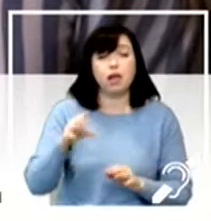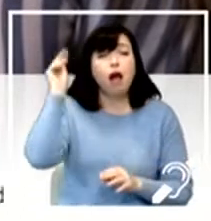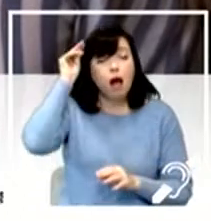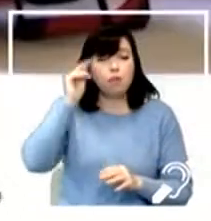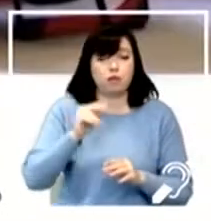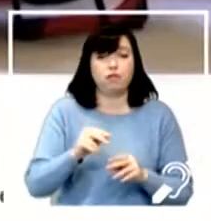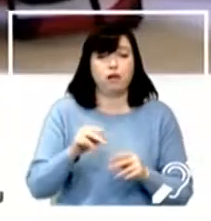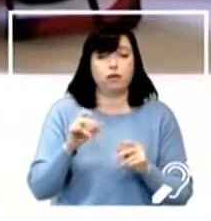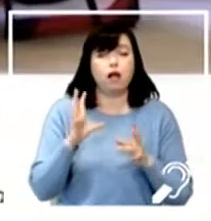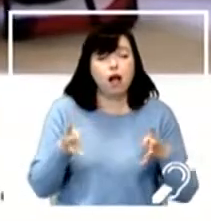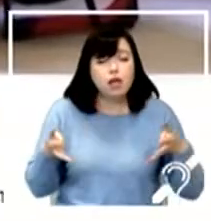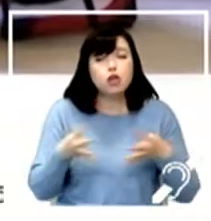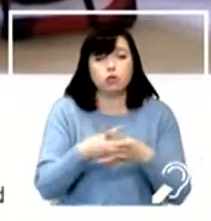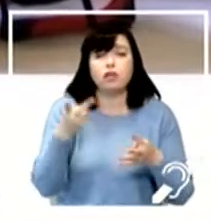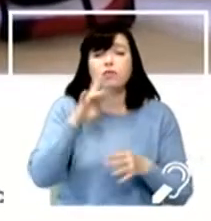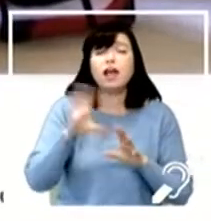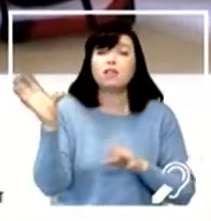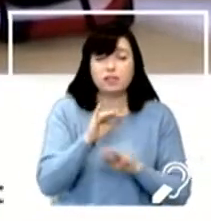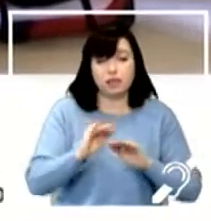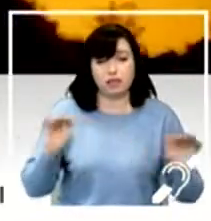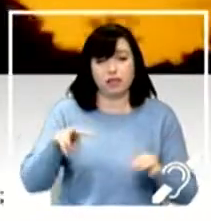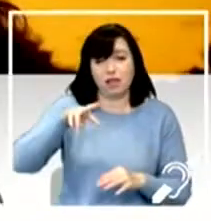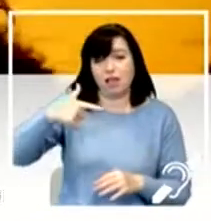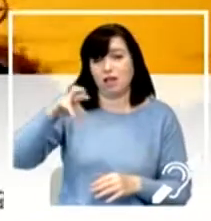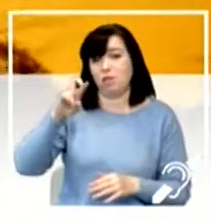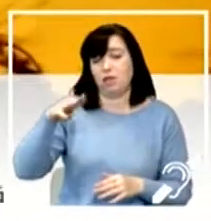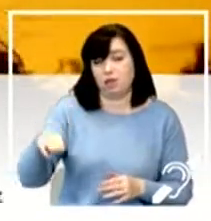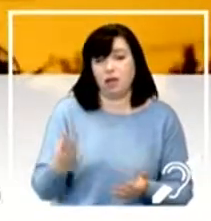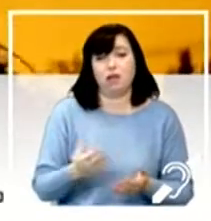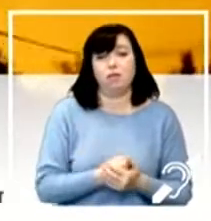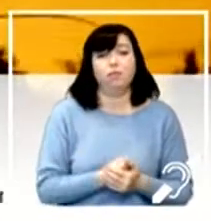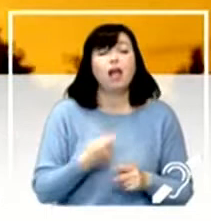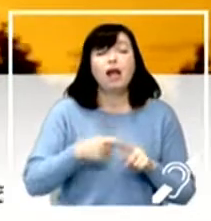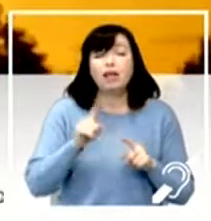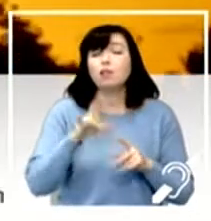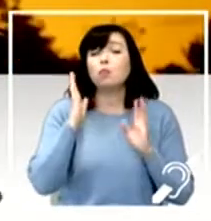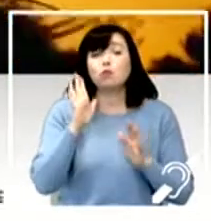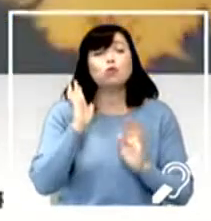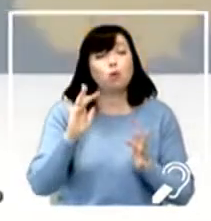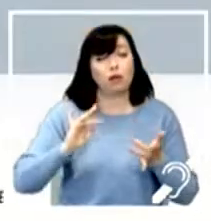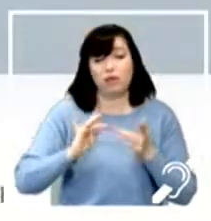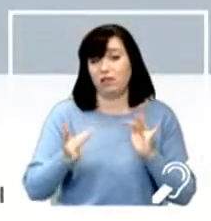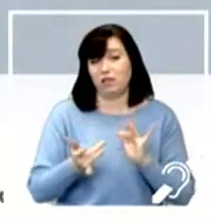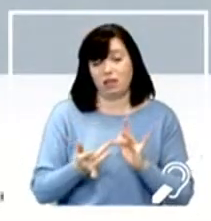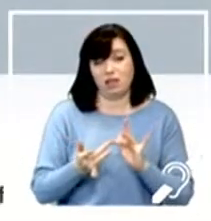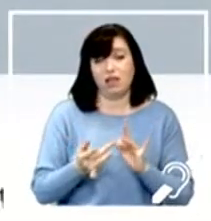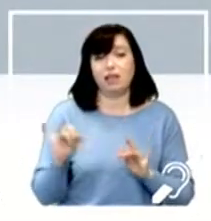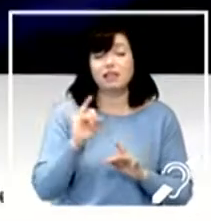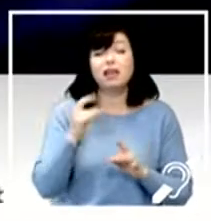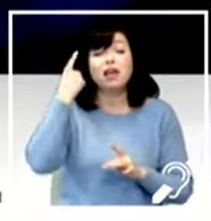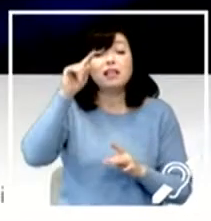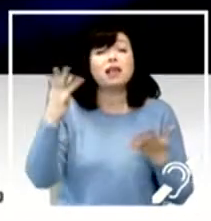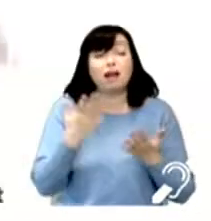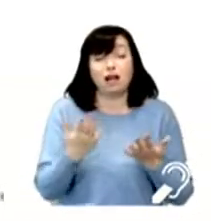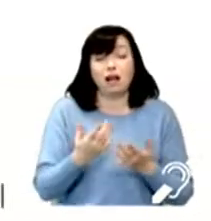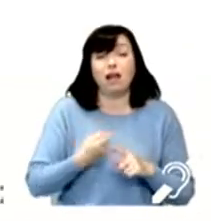educațional inclusiv. Este o campanie digitală care va avea loc numai pe rețelele sociale și ideea campaniei ar